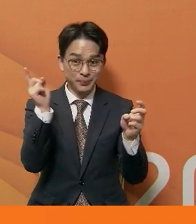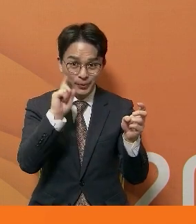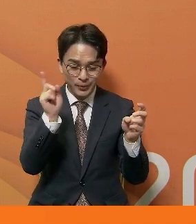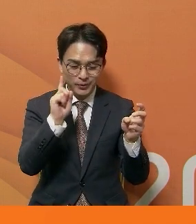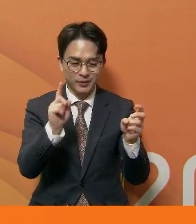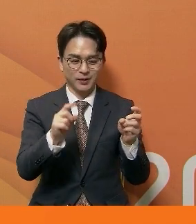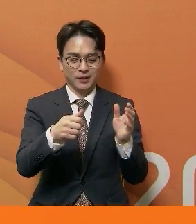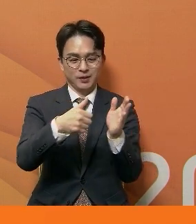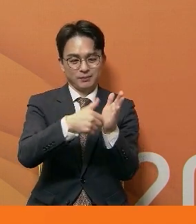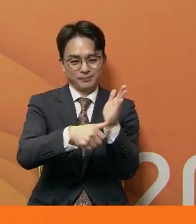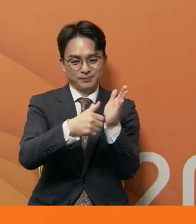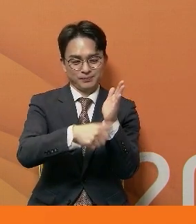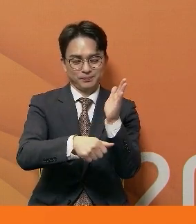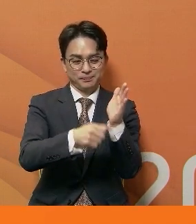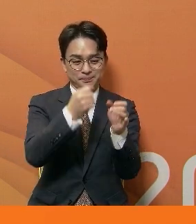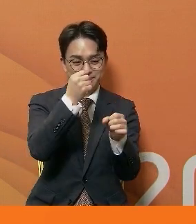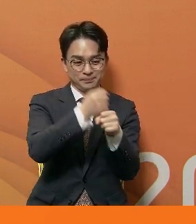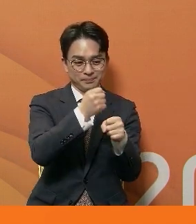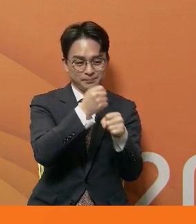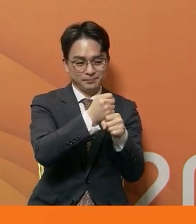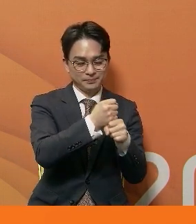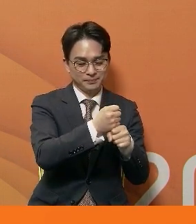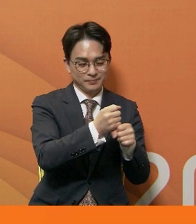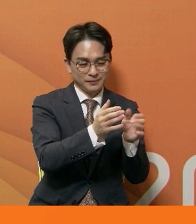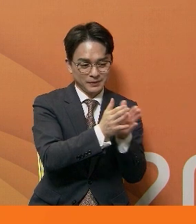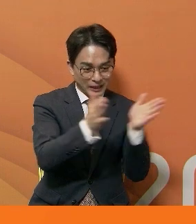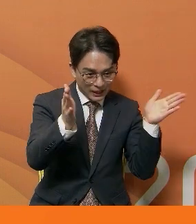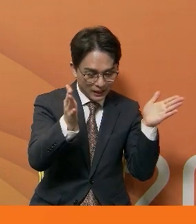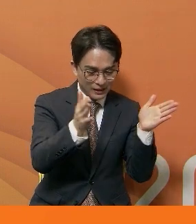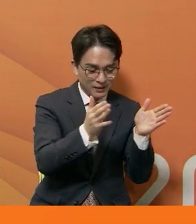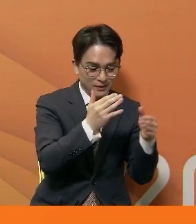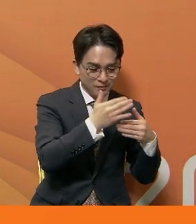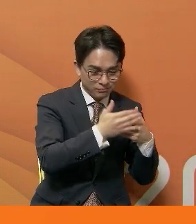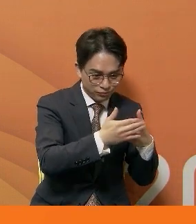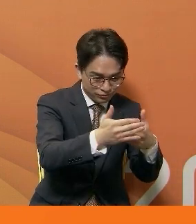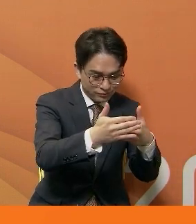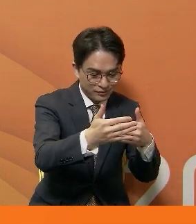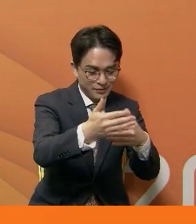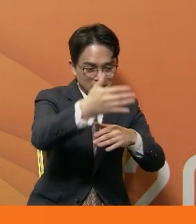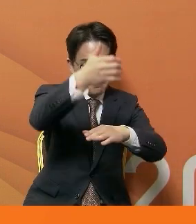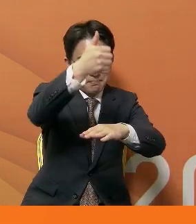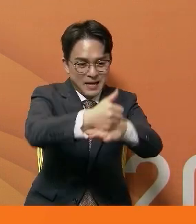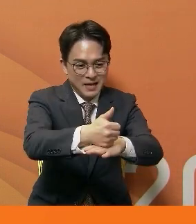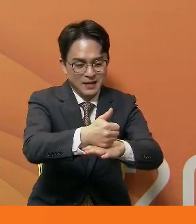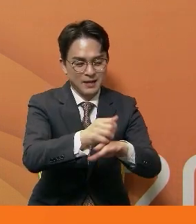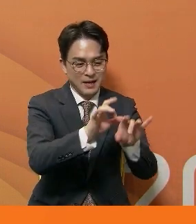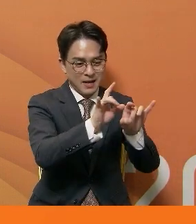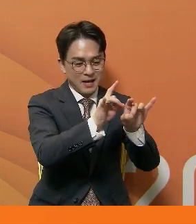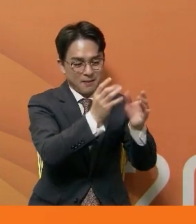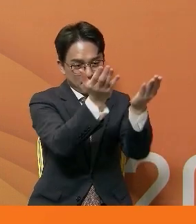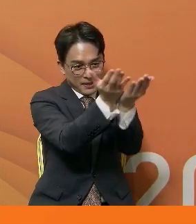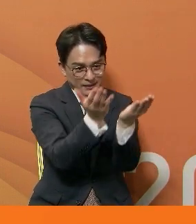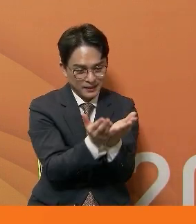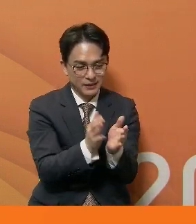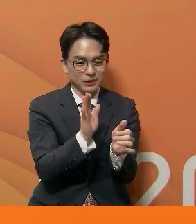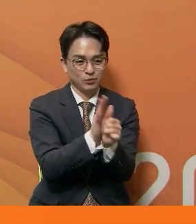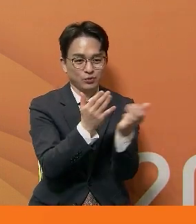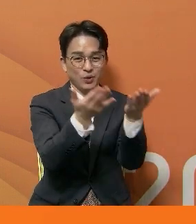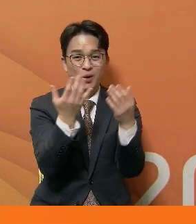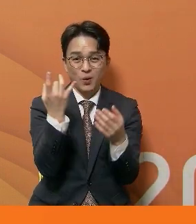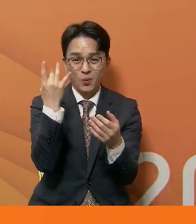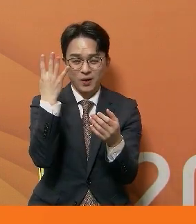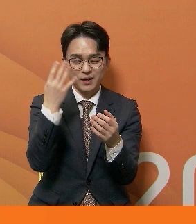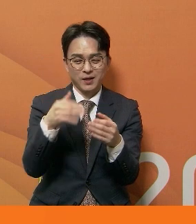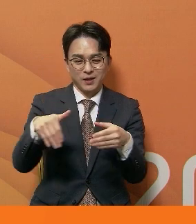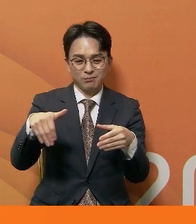컨텐츠의 제작 단계별로 신청하실 수 있는 상품입니다 우리가 컨텐츠를 만들면 처음에 다 한 번에 다 완성을 시킬 수가